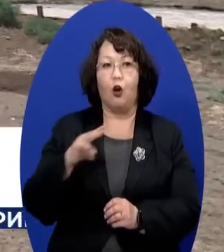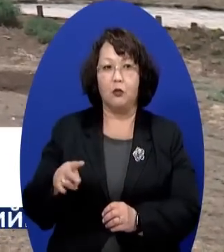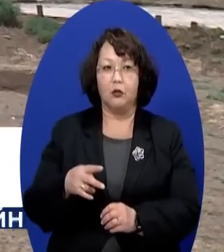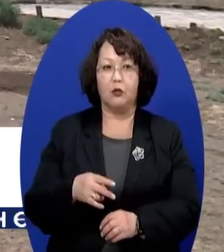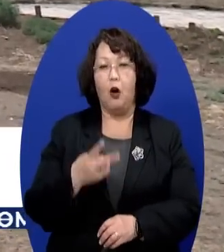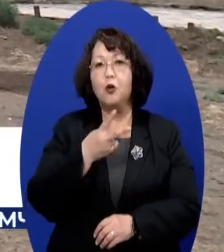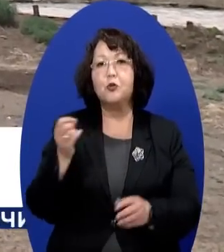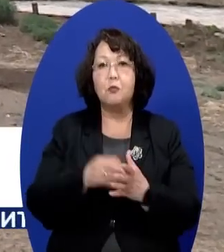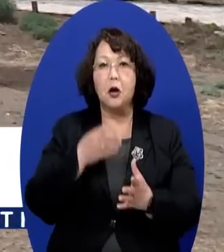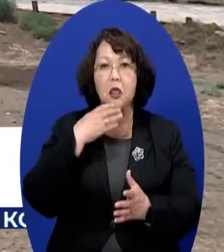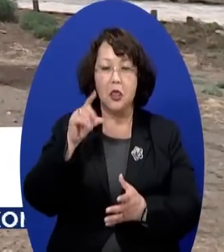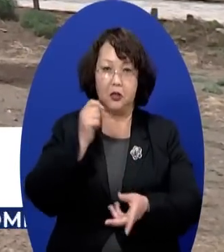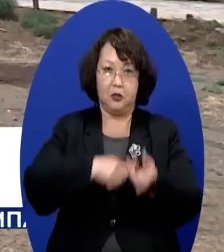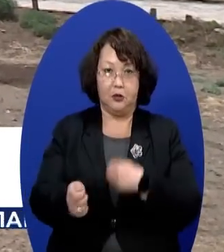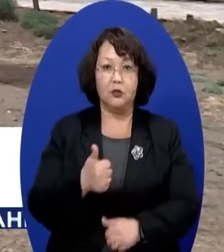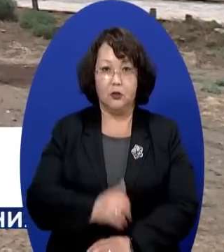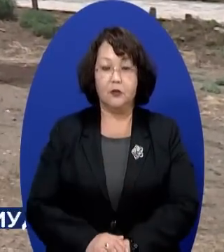байна.